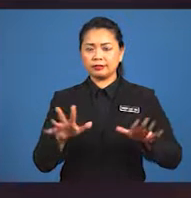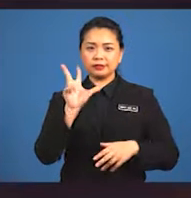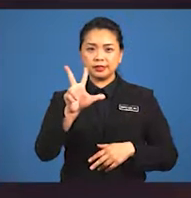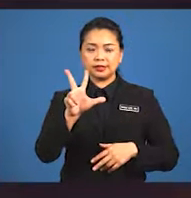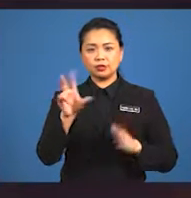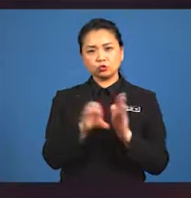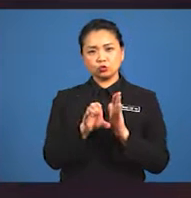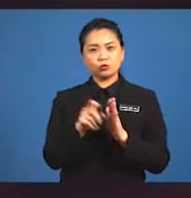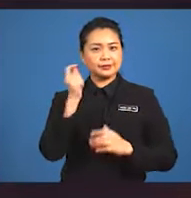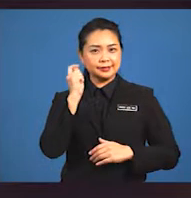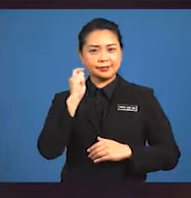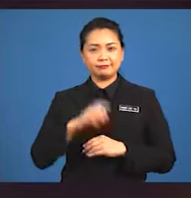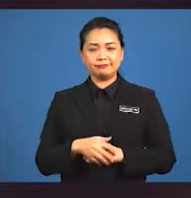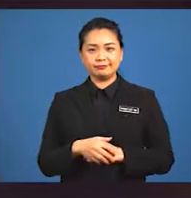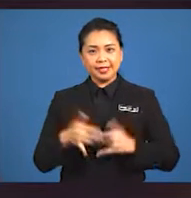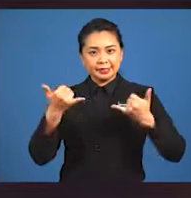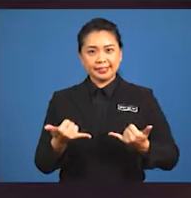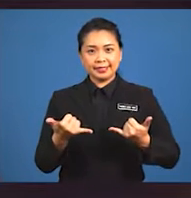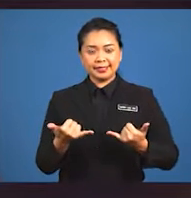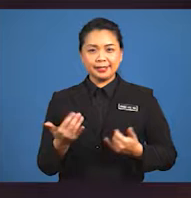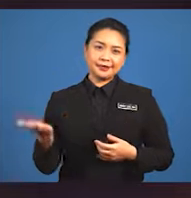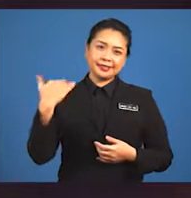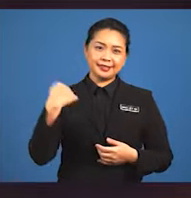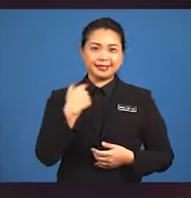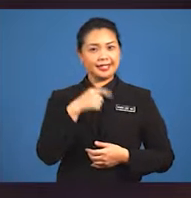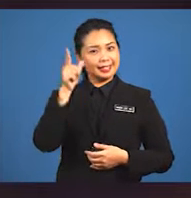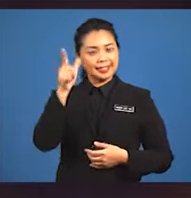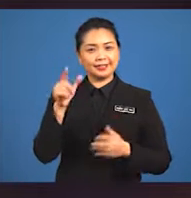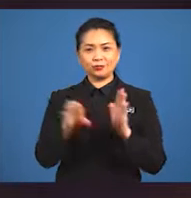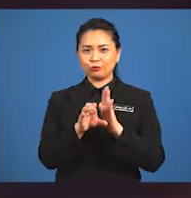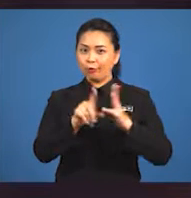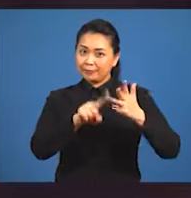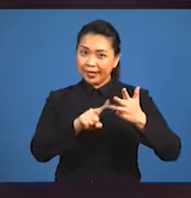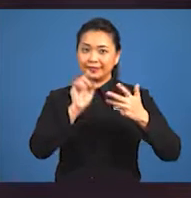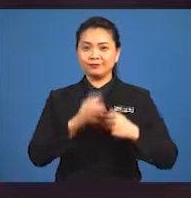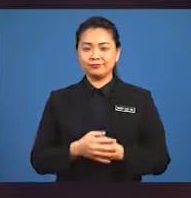tadi. Sekarang, mari kita lihat contoh yang keempat.